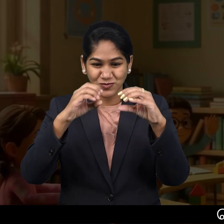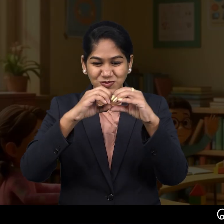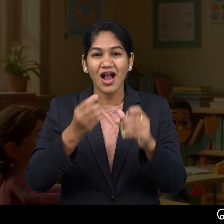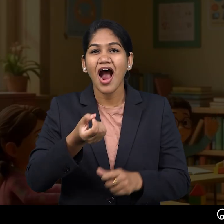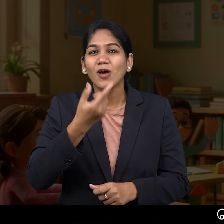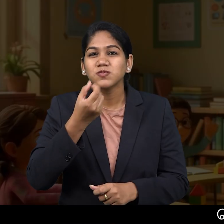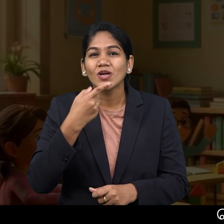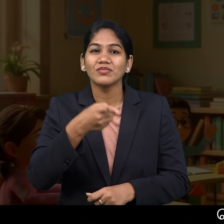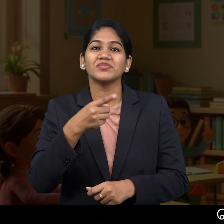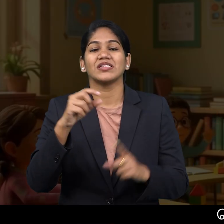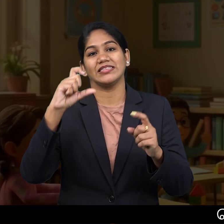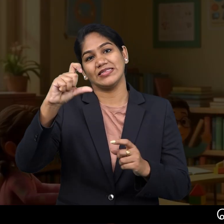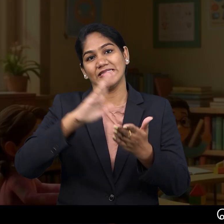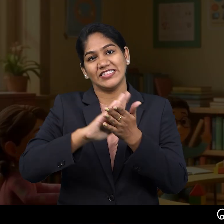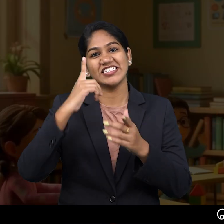கொண்டைக்கடலை